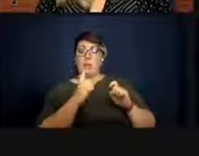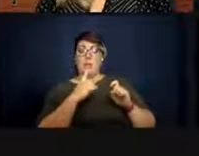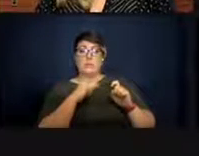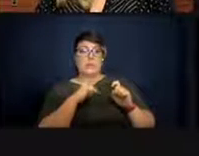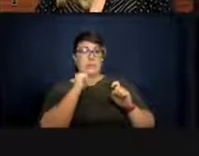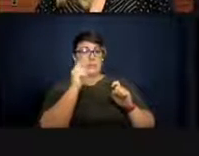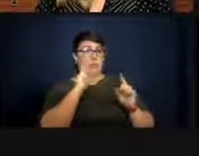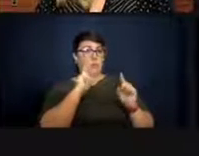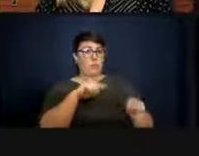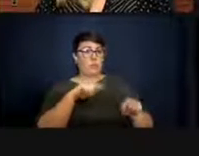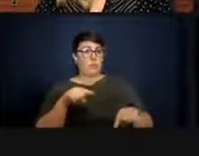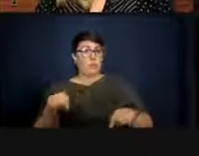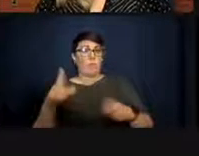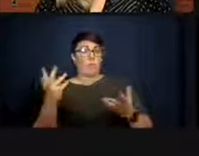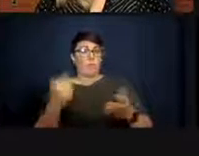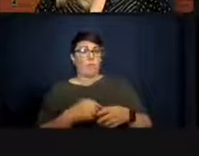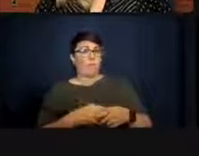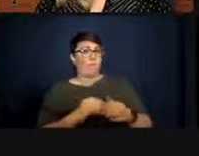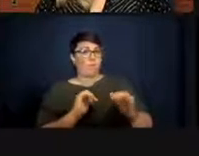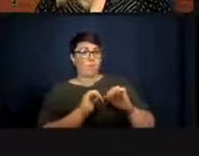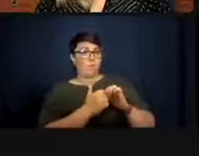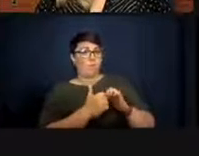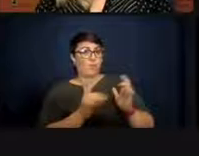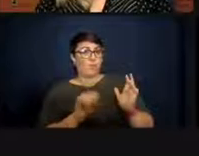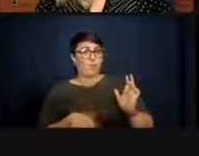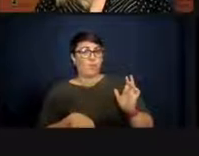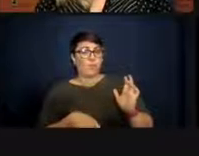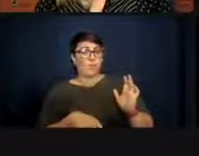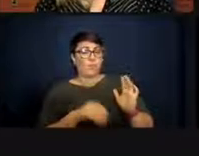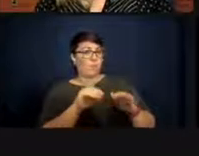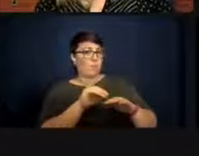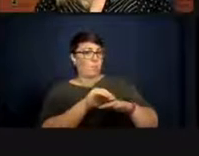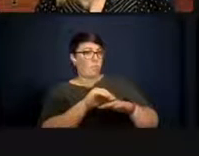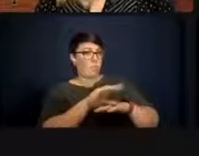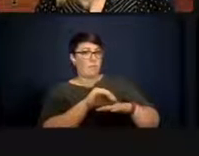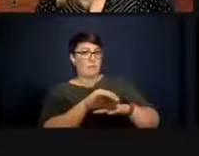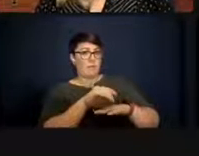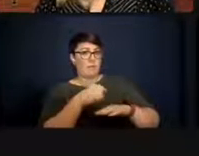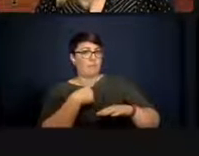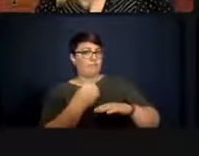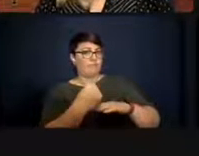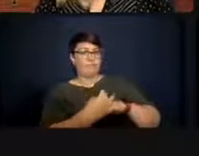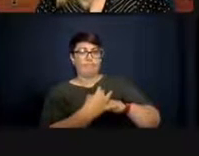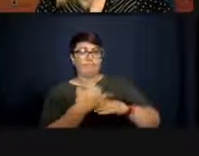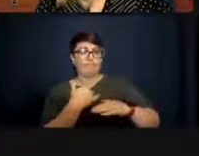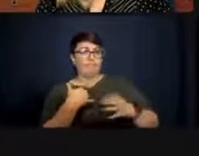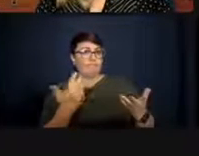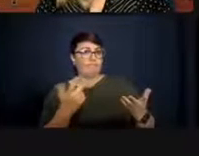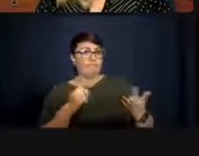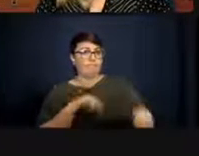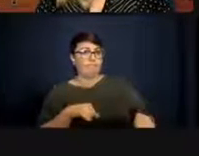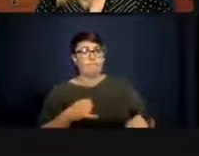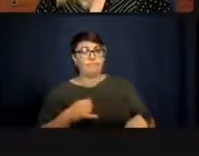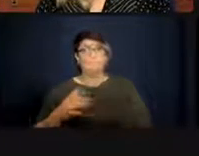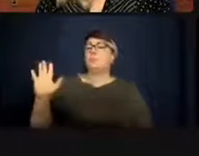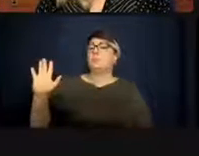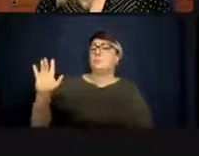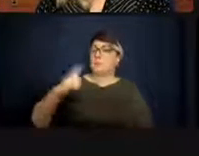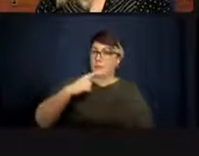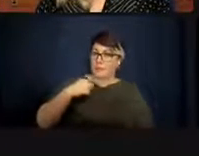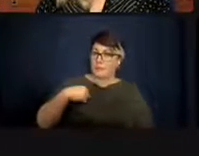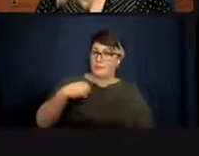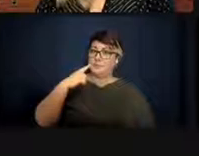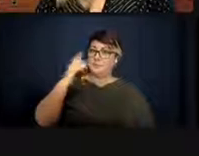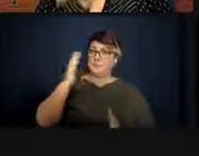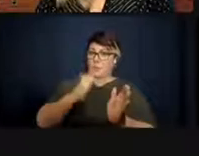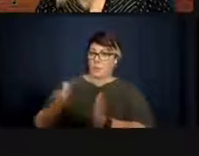نزرع الشجرة ربما لا نرى النتائج بالسرعة التي نحن نبتغيها. إذا أنتم عندما يطرح هذا السؤال علي، ما هي نصيحتكم للإجابة عن هذا